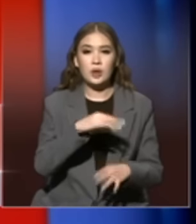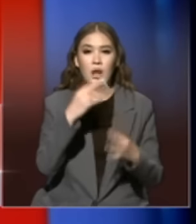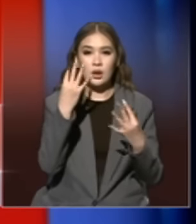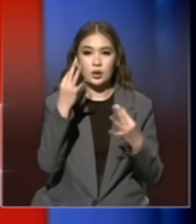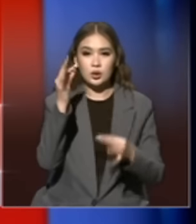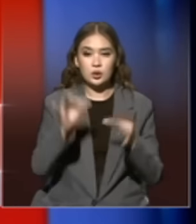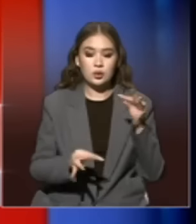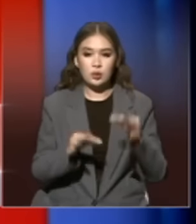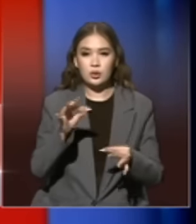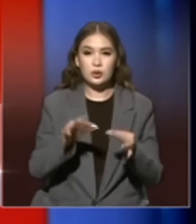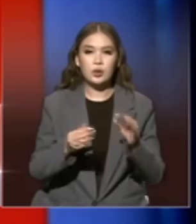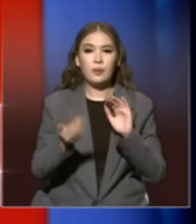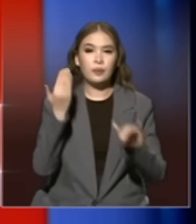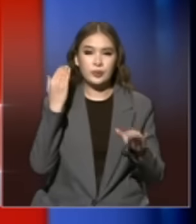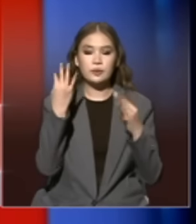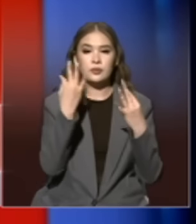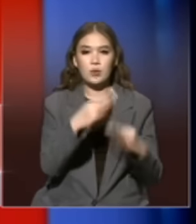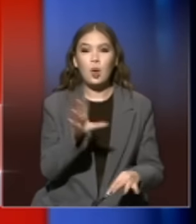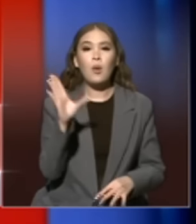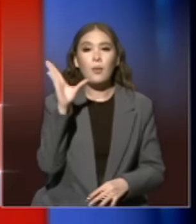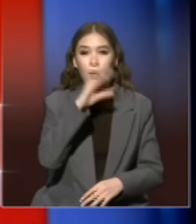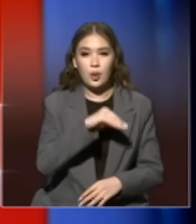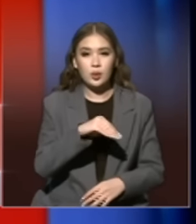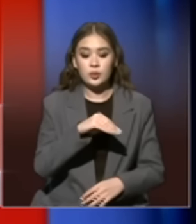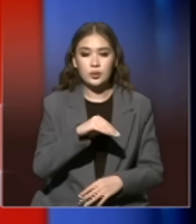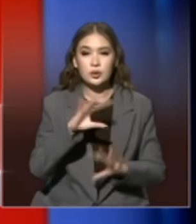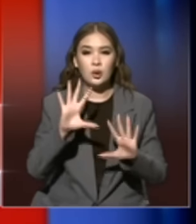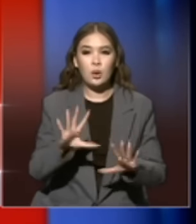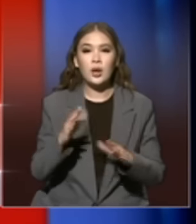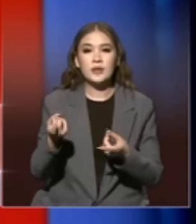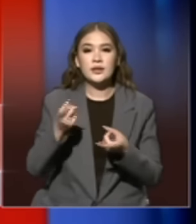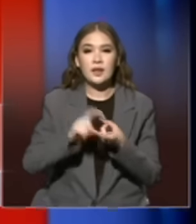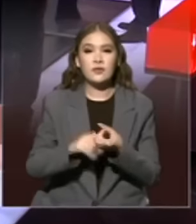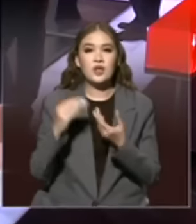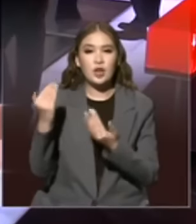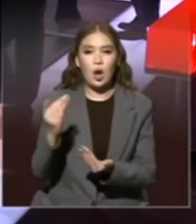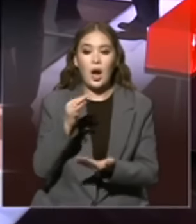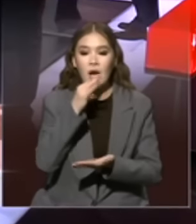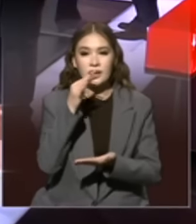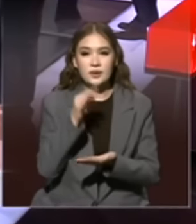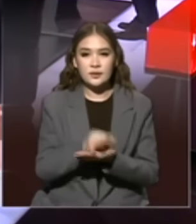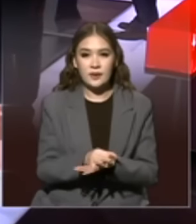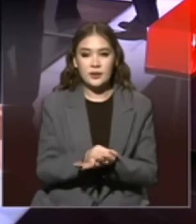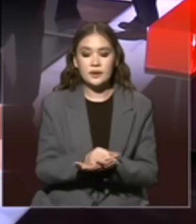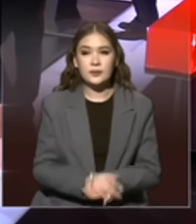жаңағы ертерек шығаруды қарастыру, шешім шығару. Мен жерде толықтыра кететін болсақ, егер